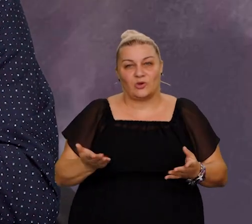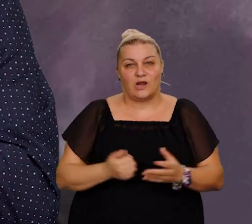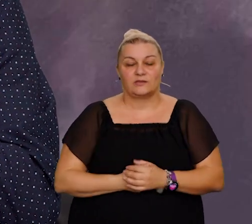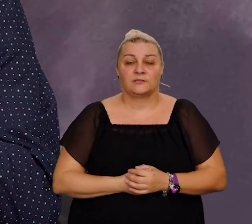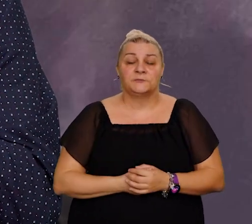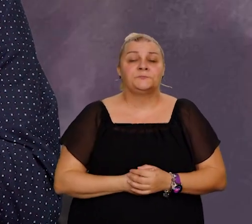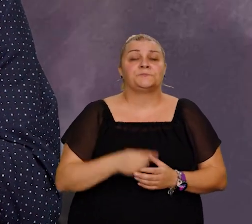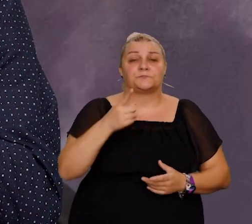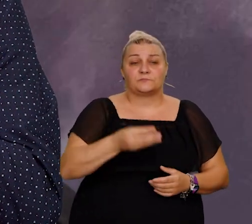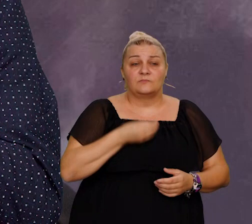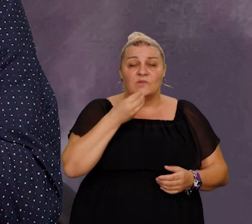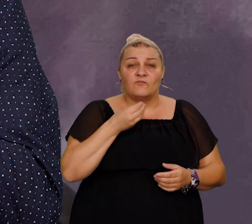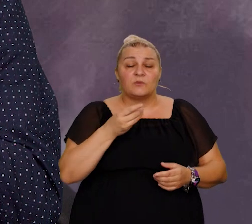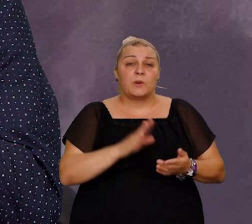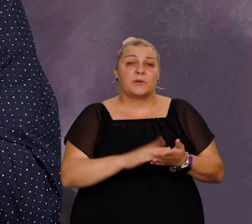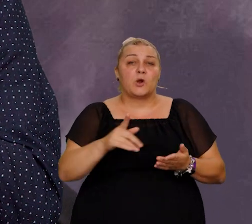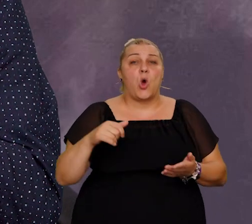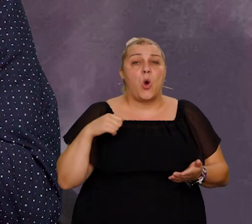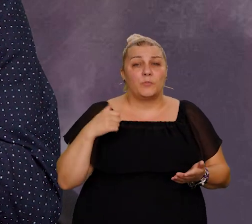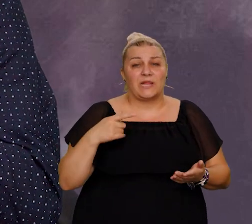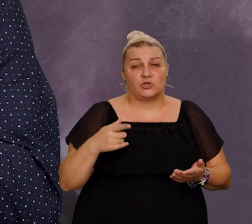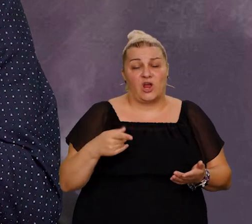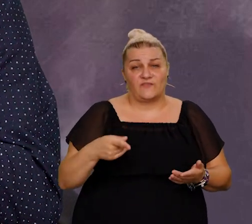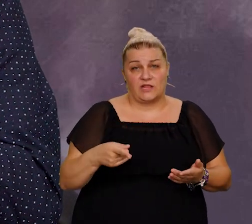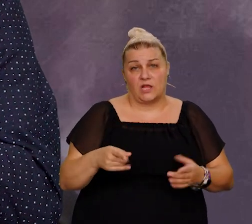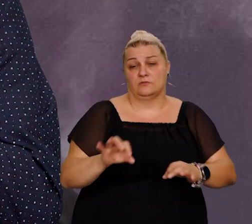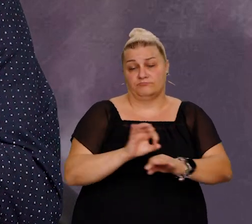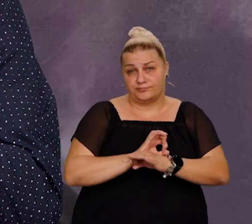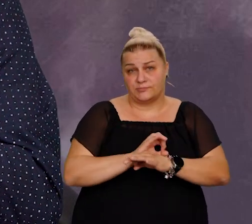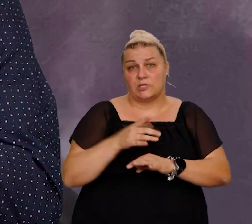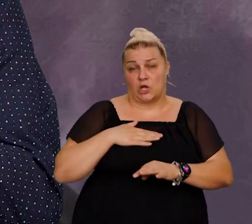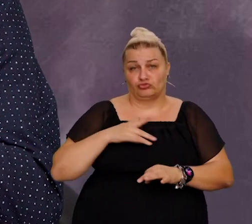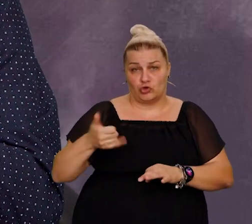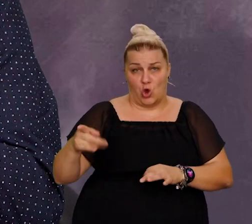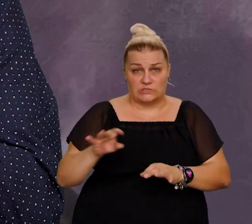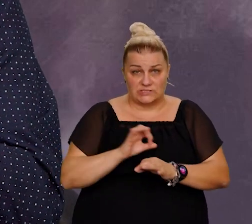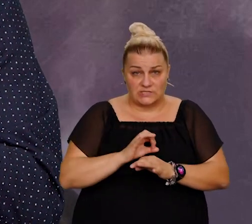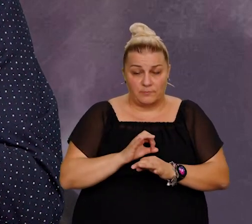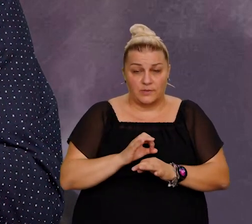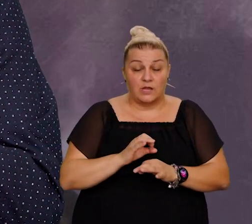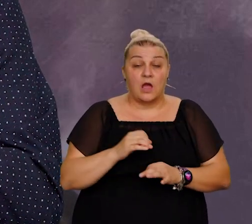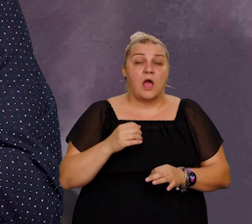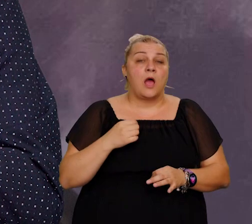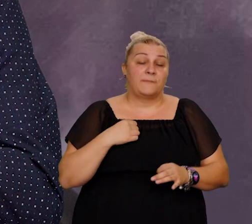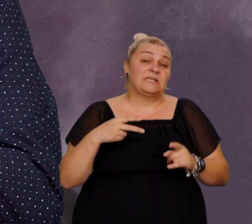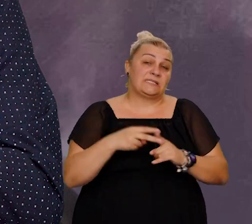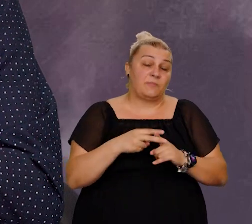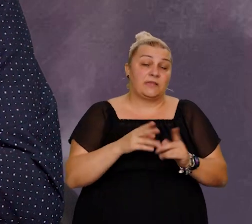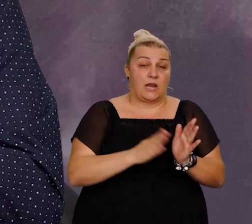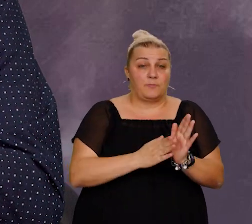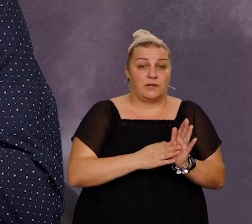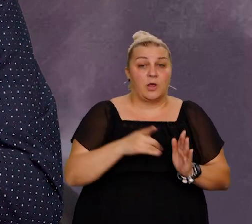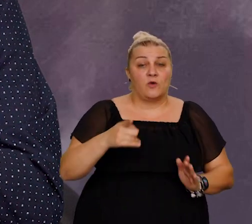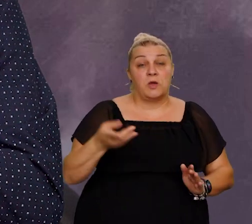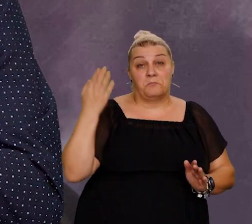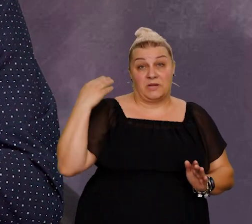obilježavanja pogibe našeg Josipa. Mene osobno kadro smeta dijete 20 godina,